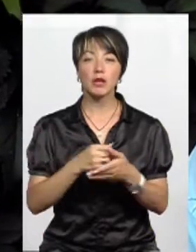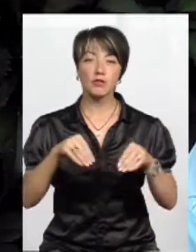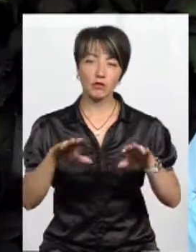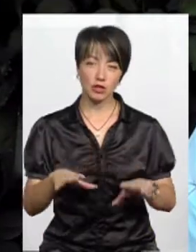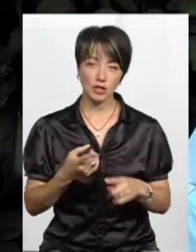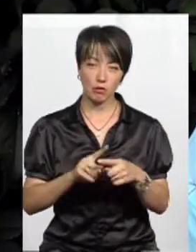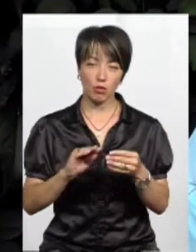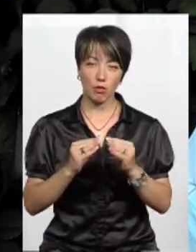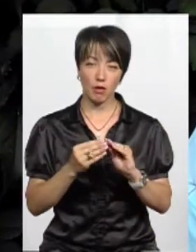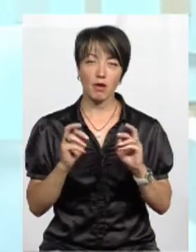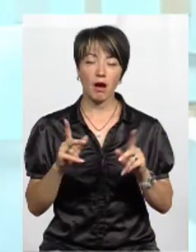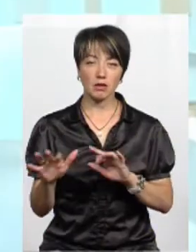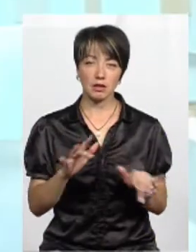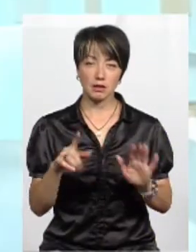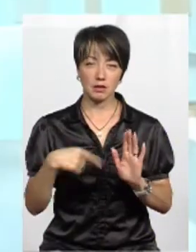цієї проблеми?